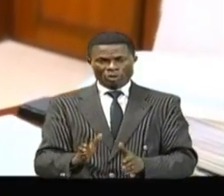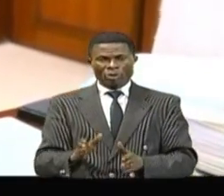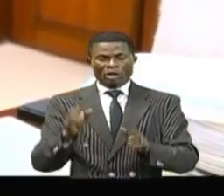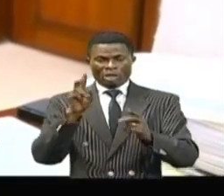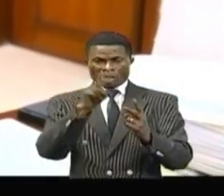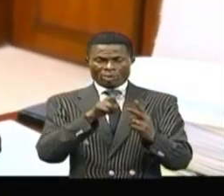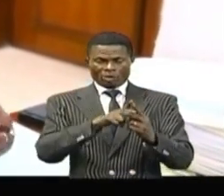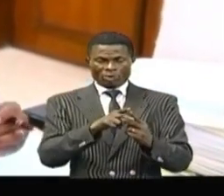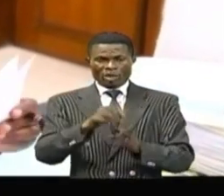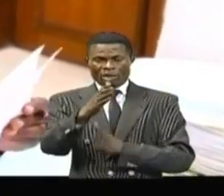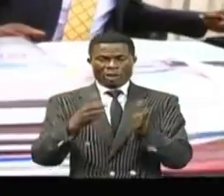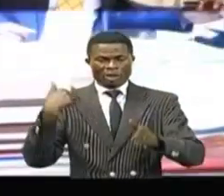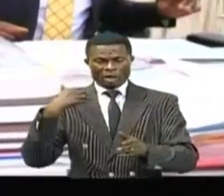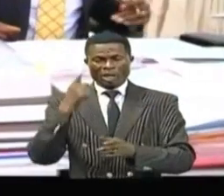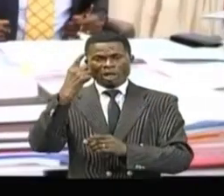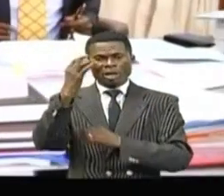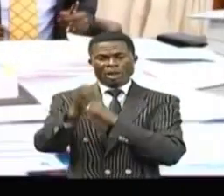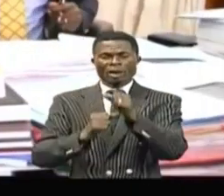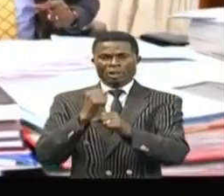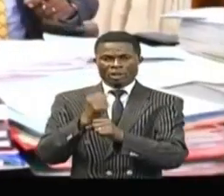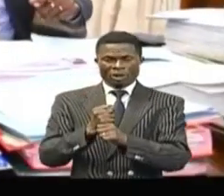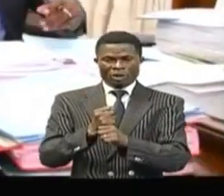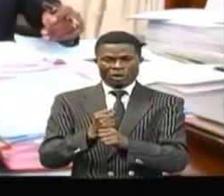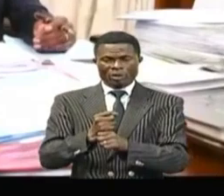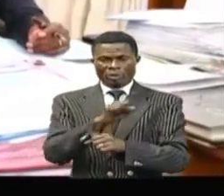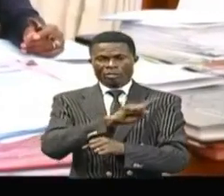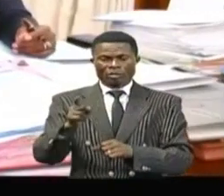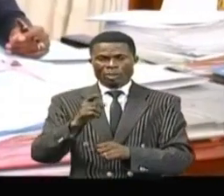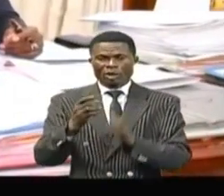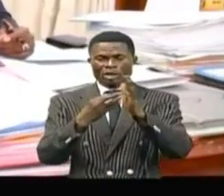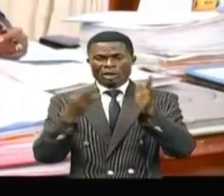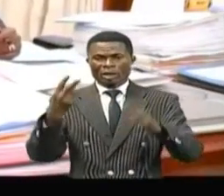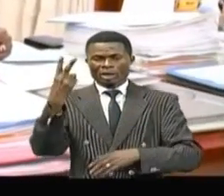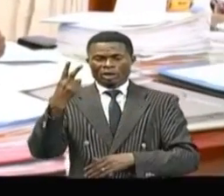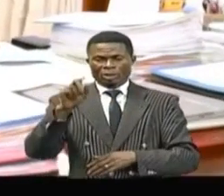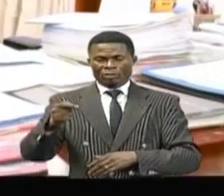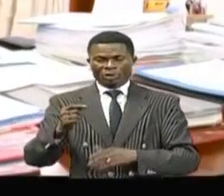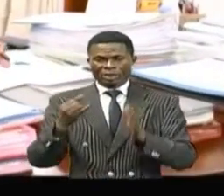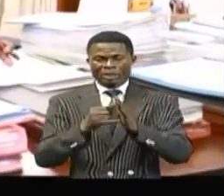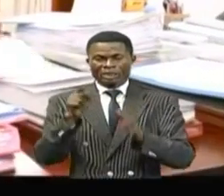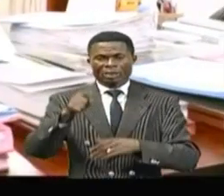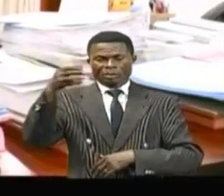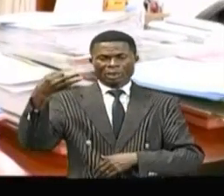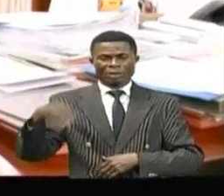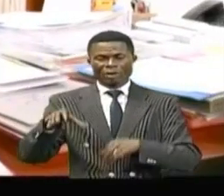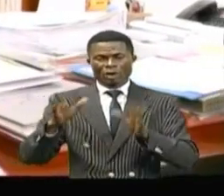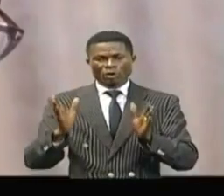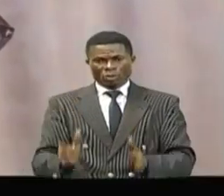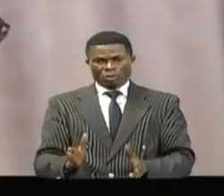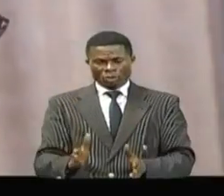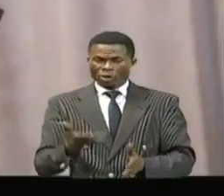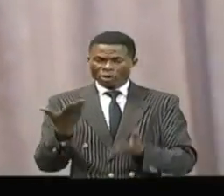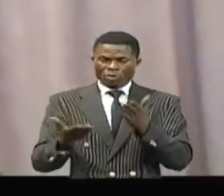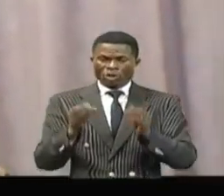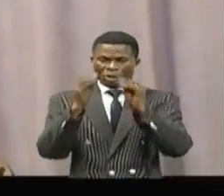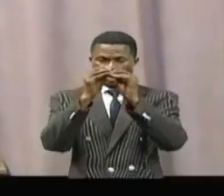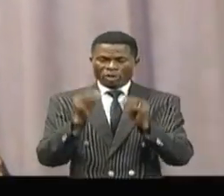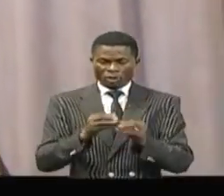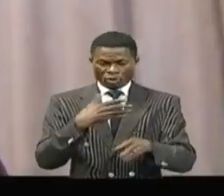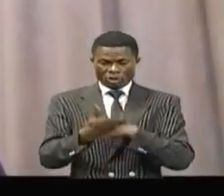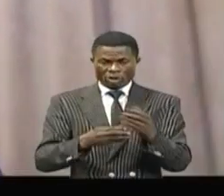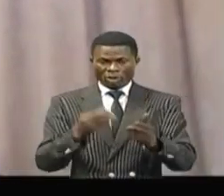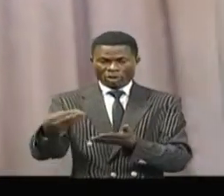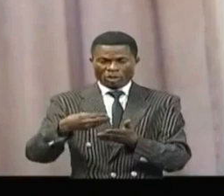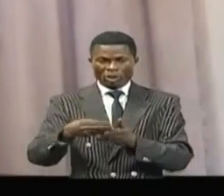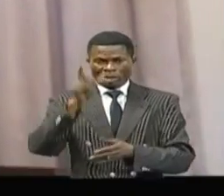des recettes budgétaires mensuelles arrêtées à 1 083,6 milliards de francs congolais, soit un taux de réalisation